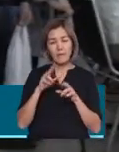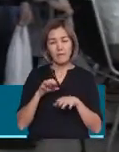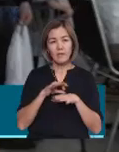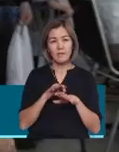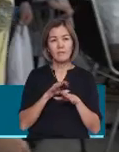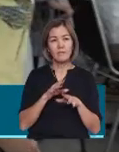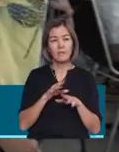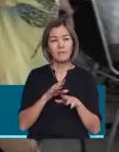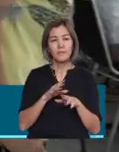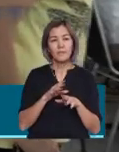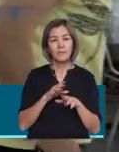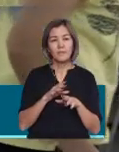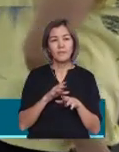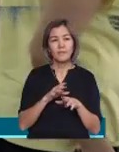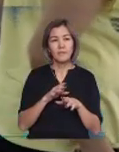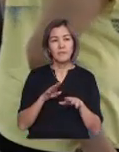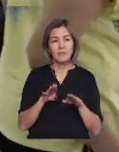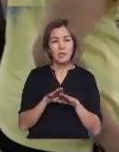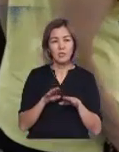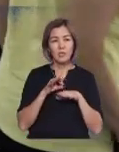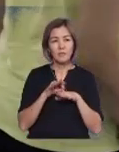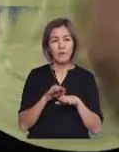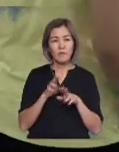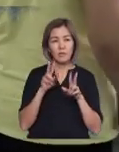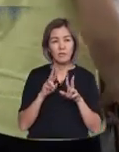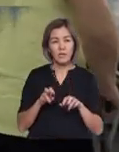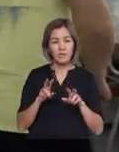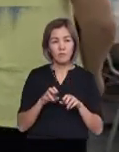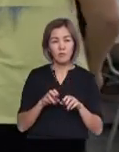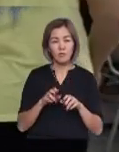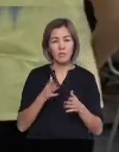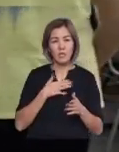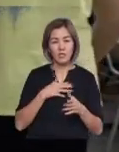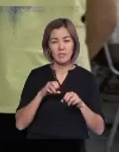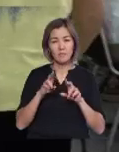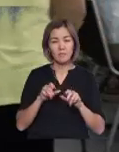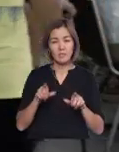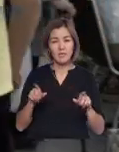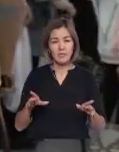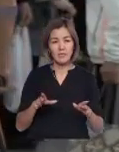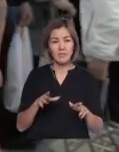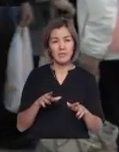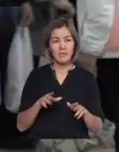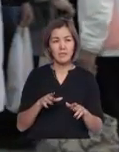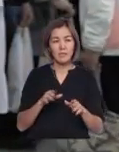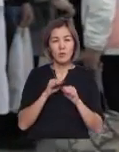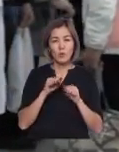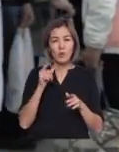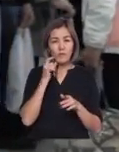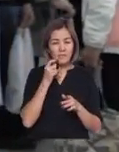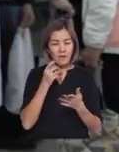инструментальные исследования. Также проводят осмотр узкие наши специалисты. Определяем уровень